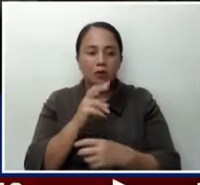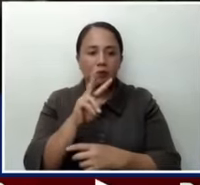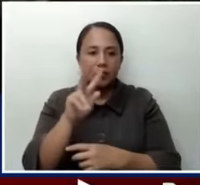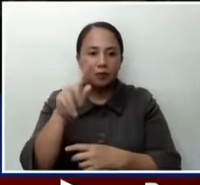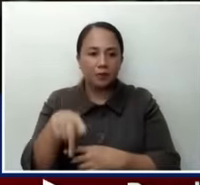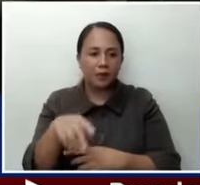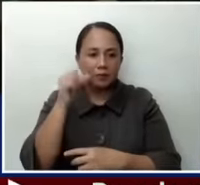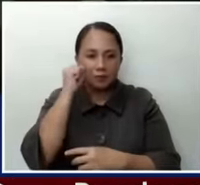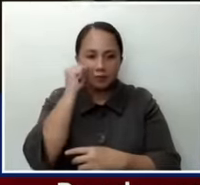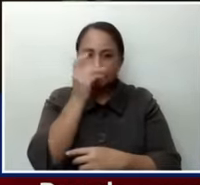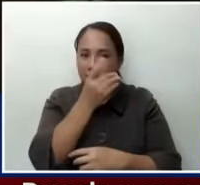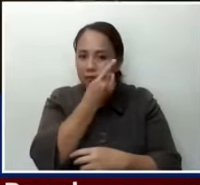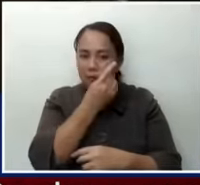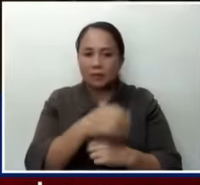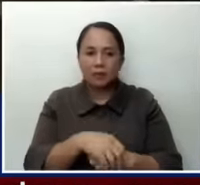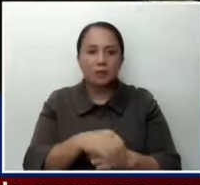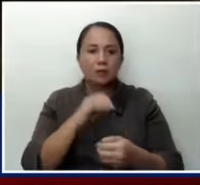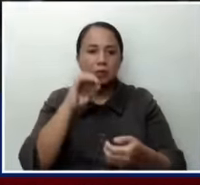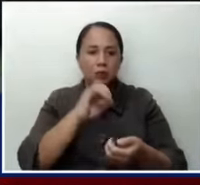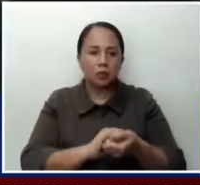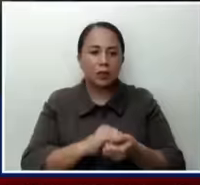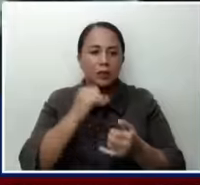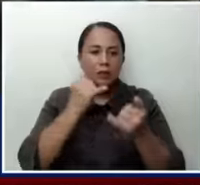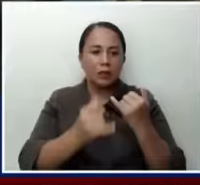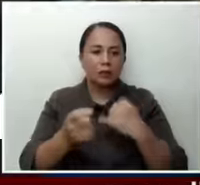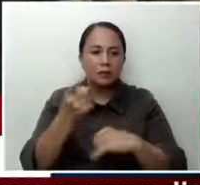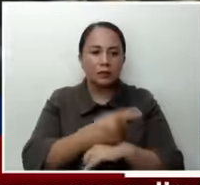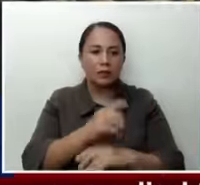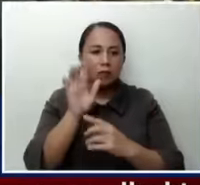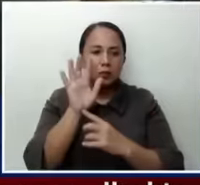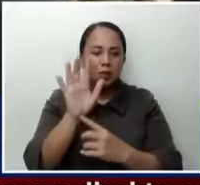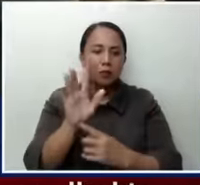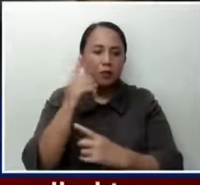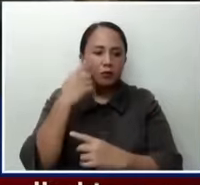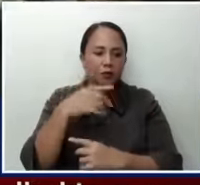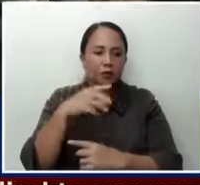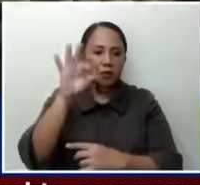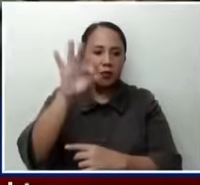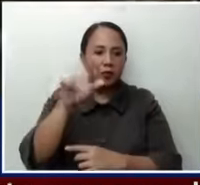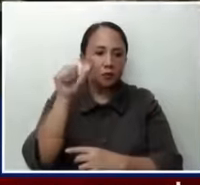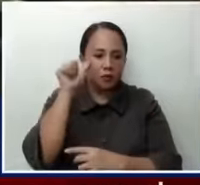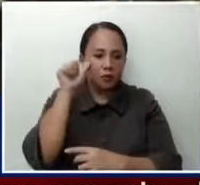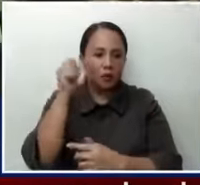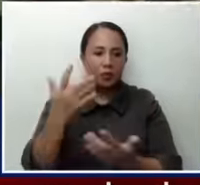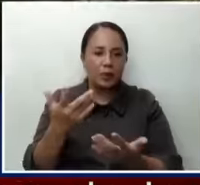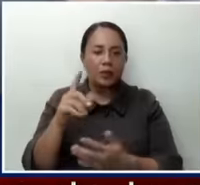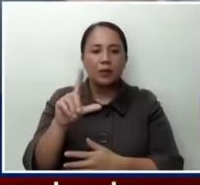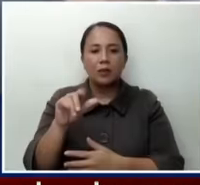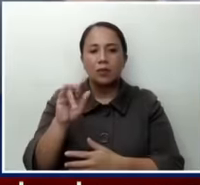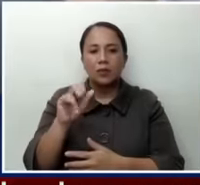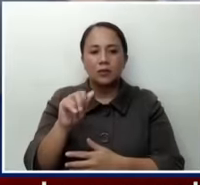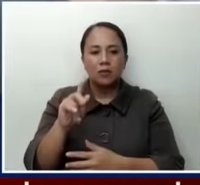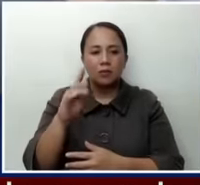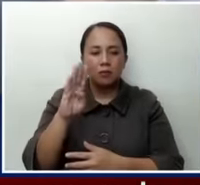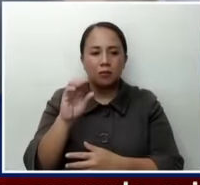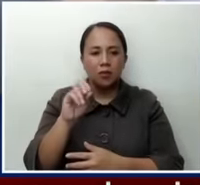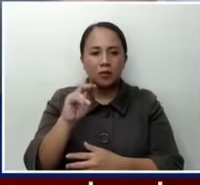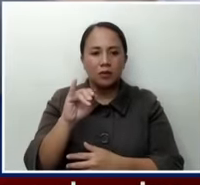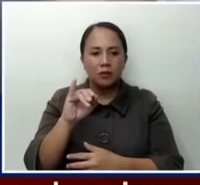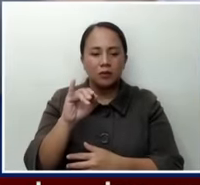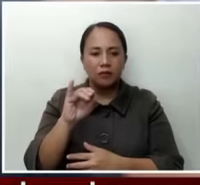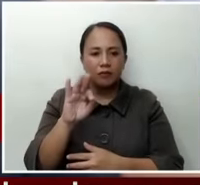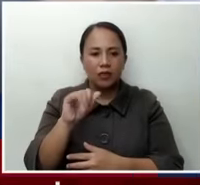Sara Duterte na nakiisa sa huling araw ng rally para kay Kibuloy sa Liwasang Bonifacio. Hindi tama yun,